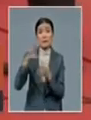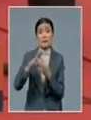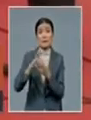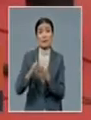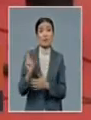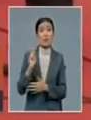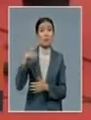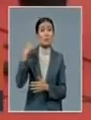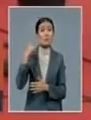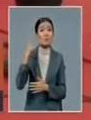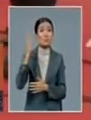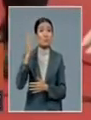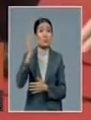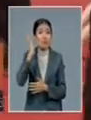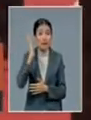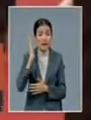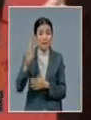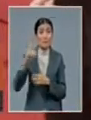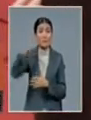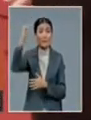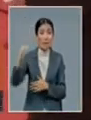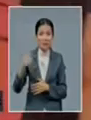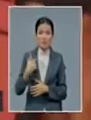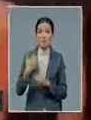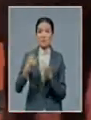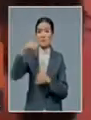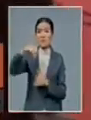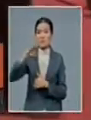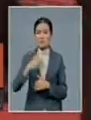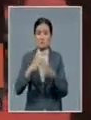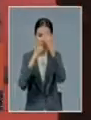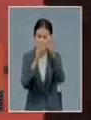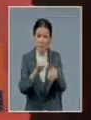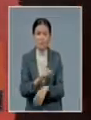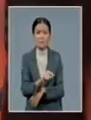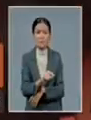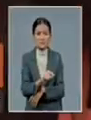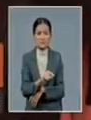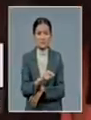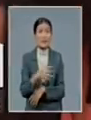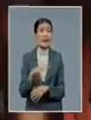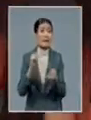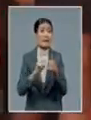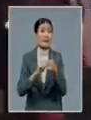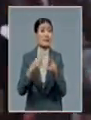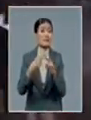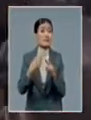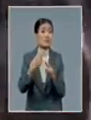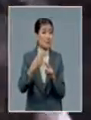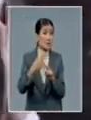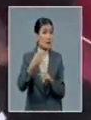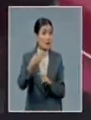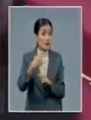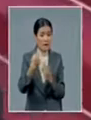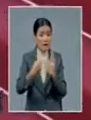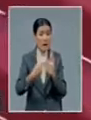ตน์ก็คือฮาร์วีย์และก็นายบ๊อบนะคะกรณีบริษัทเพิกเฉยต่อเรื่องที่นายฮาร์วีย์นั้นล่วงละเมิดทางเพศพนักงานเมื่อเดือนก่อนก็ได้มีการแสดงความ